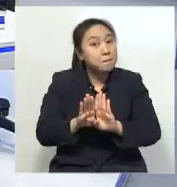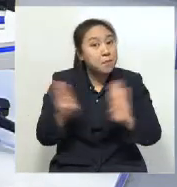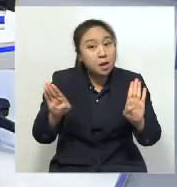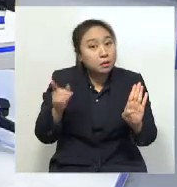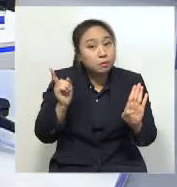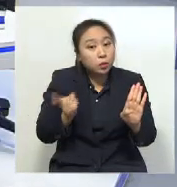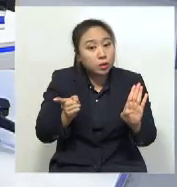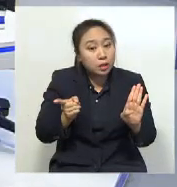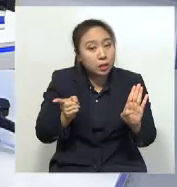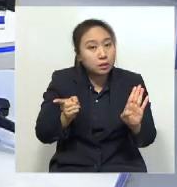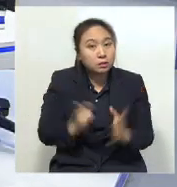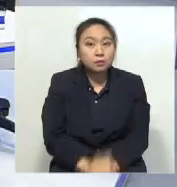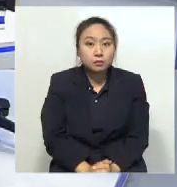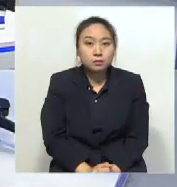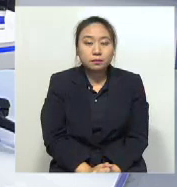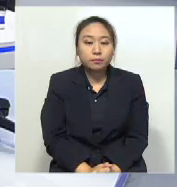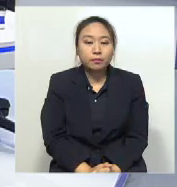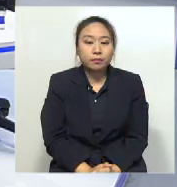หมคะ